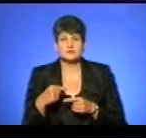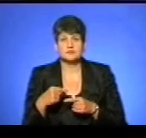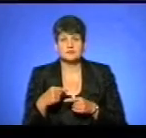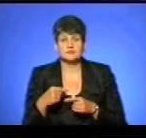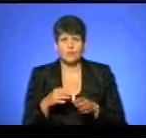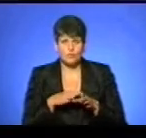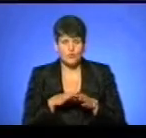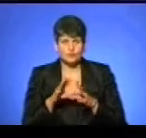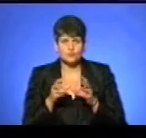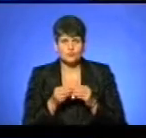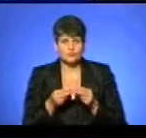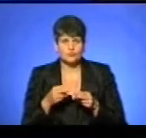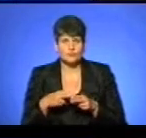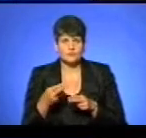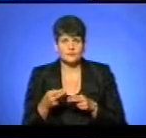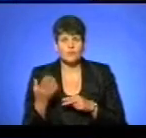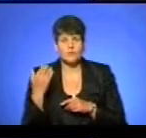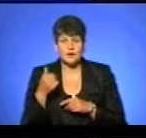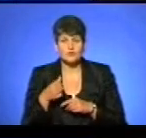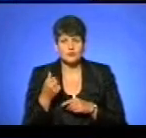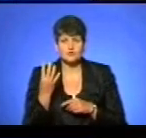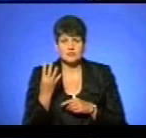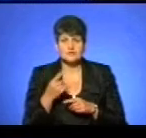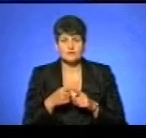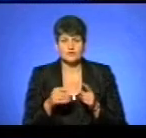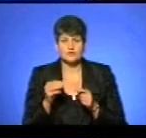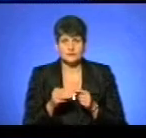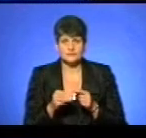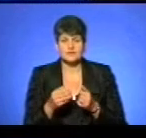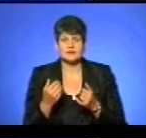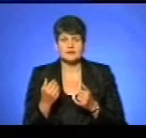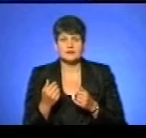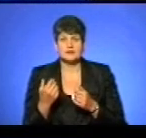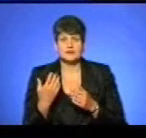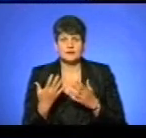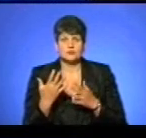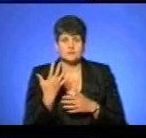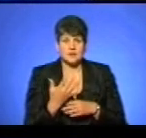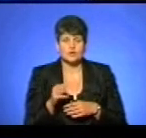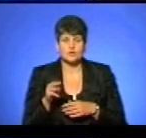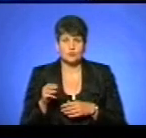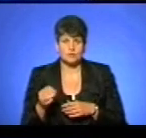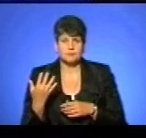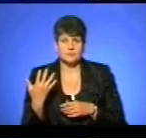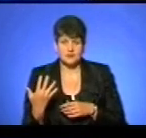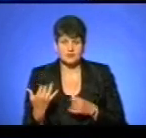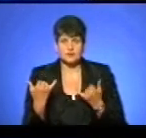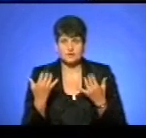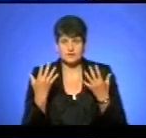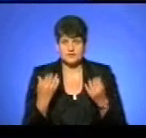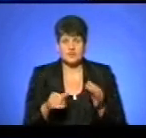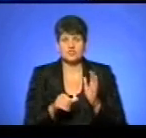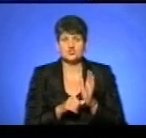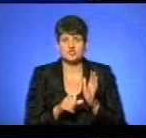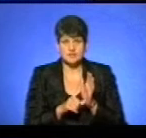Прошу? Повну суму відшкодовуєте? Ну, в попередні роки, кажу, 4,5, значить 4,5. Якщо 5, то 5. 6, на сьогоднішній день, так,